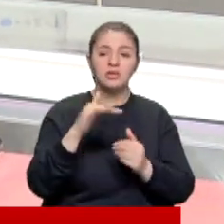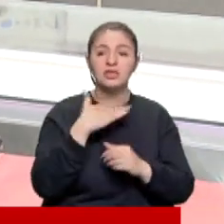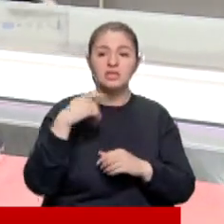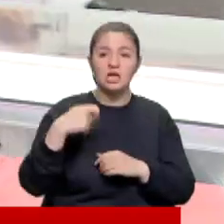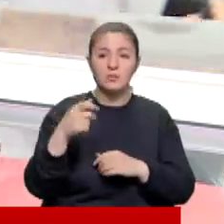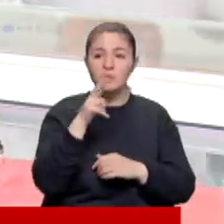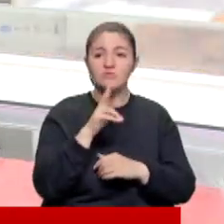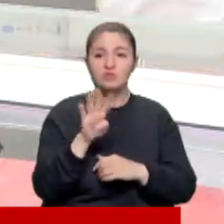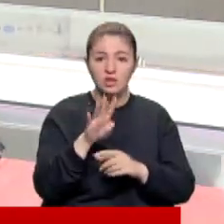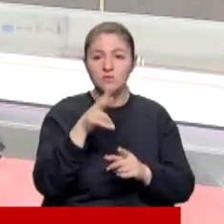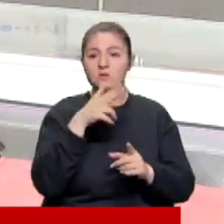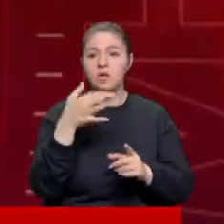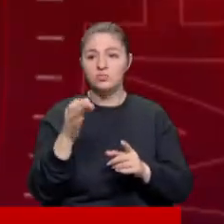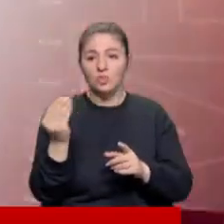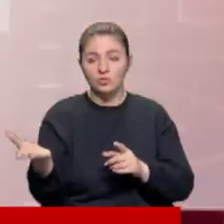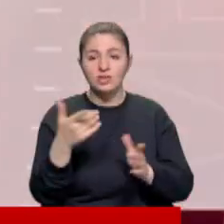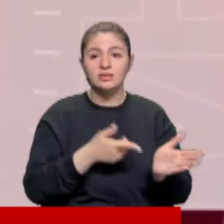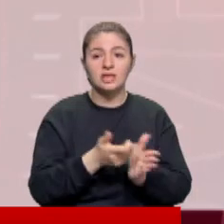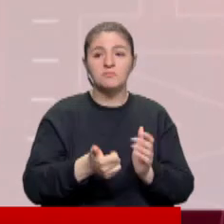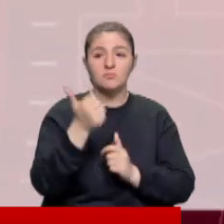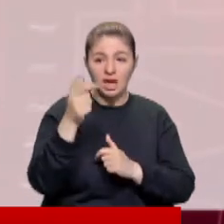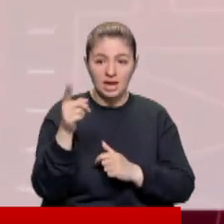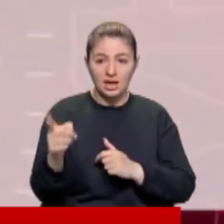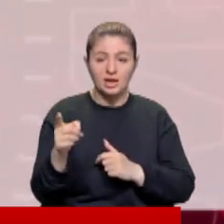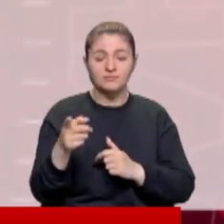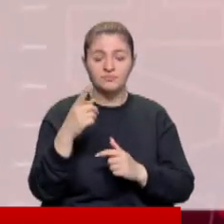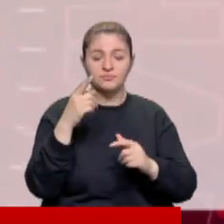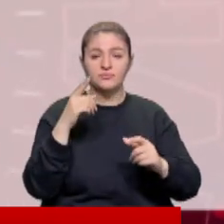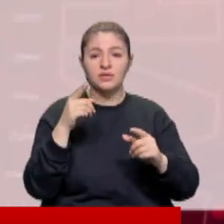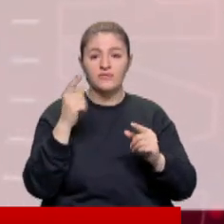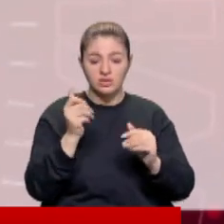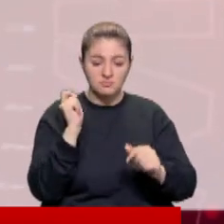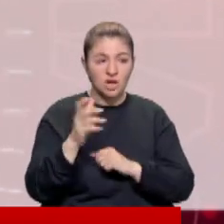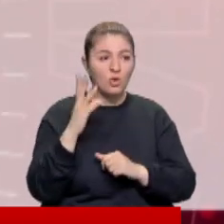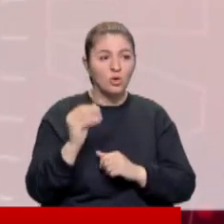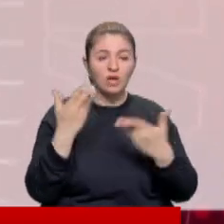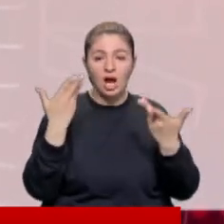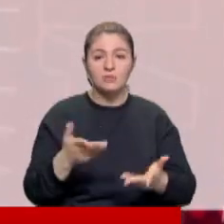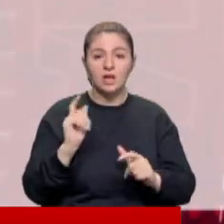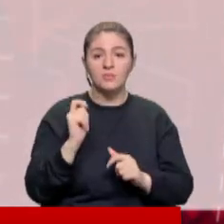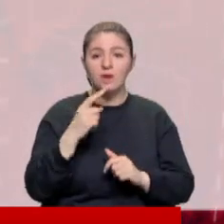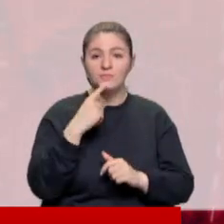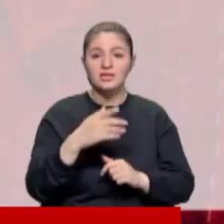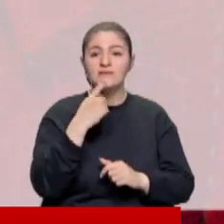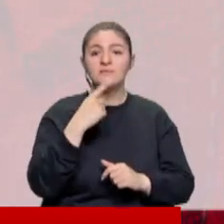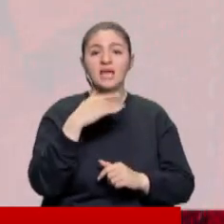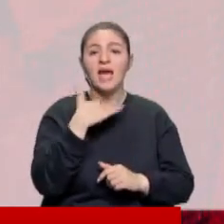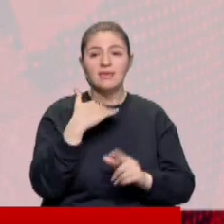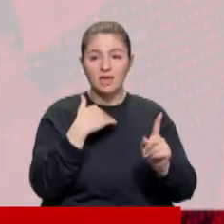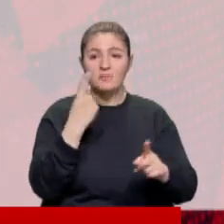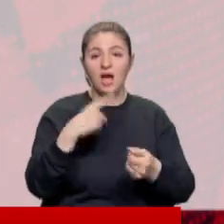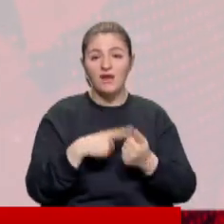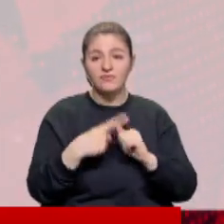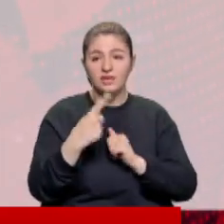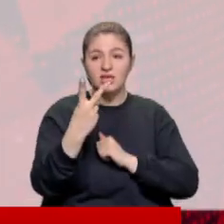kilosu 340'tan 360'a çıktı. Tarım Bakanı Vahit Kirişçi'nin de fiyatının yüksek olduğunu kabul ediyorum dediği kırmızı ete